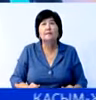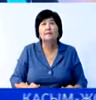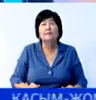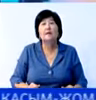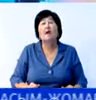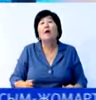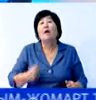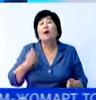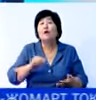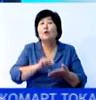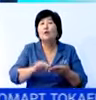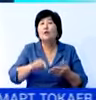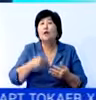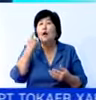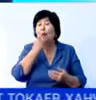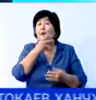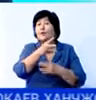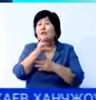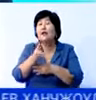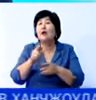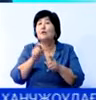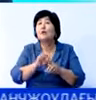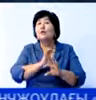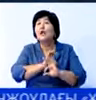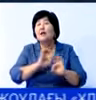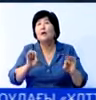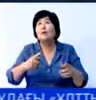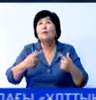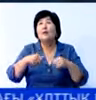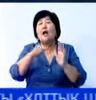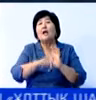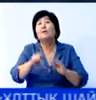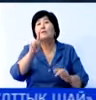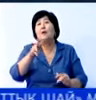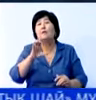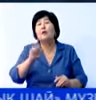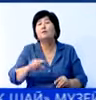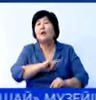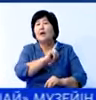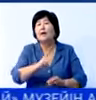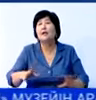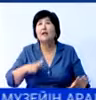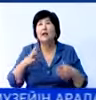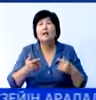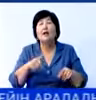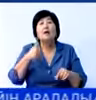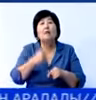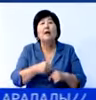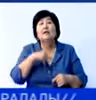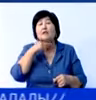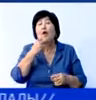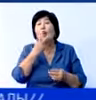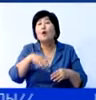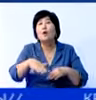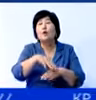Қару ғалам, көзі камера, сөзі мерген. Ұлттық арна ұжымы 61-ші маусымға мықтап дайындалды. Бастысы, көзі қарақты